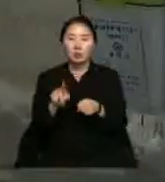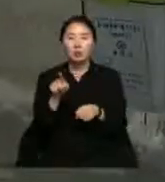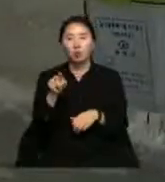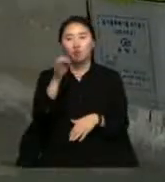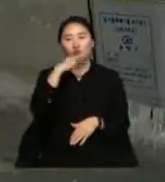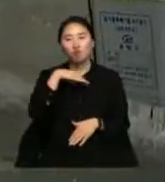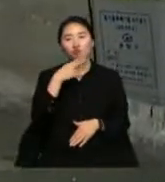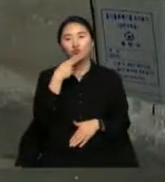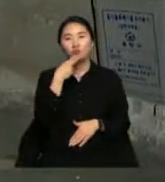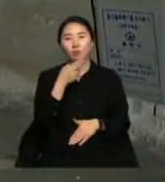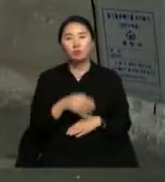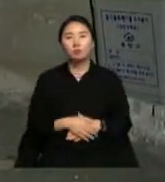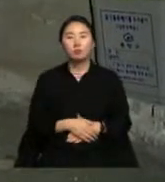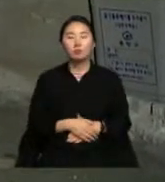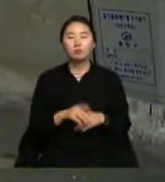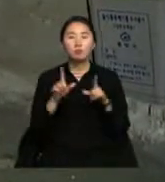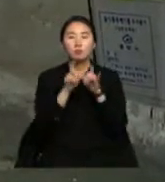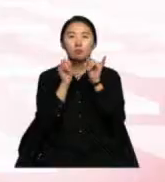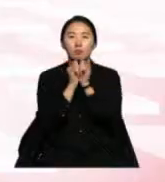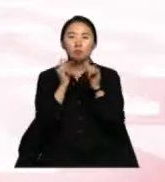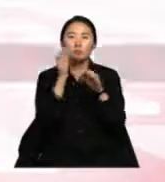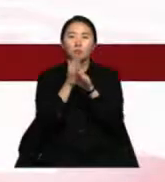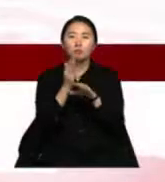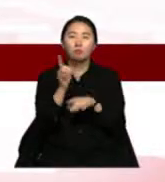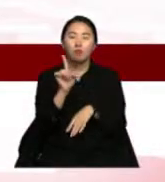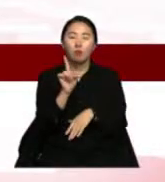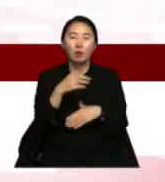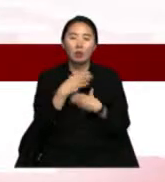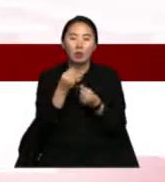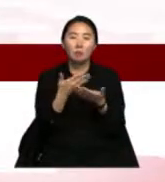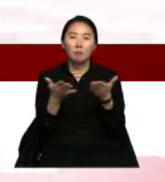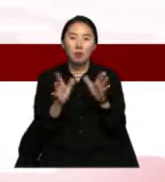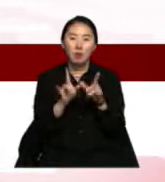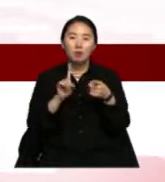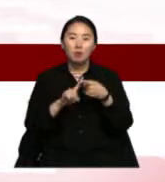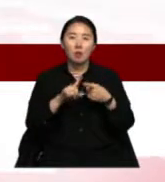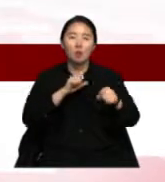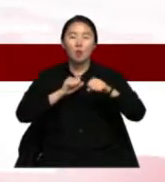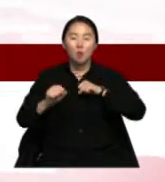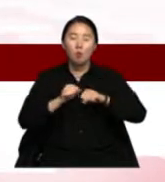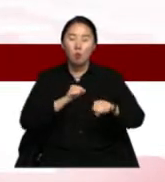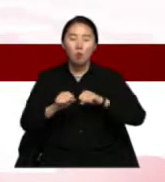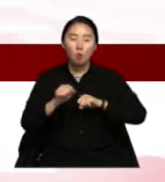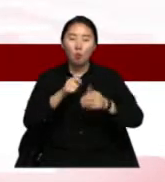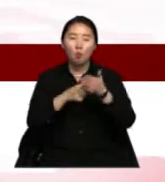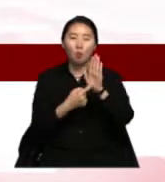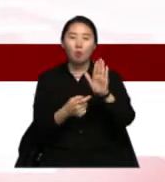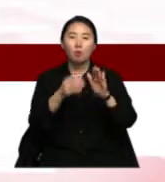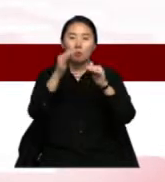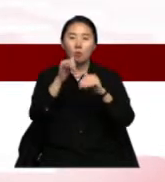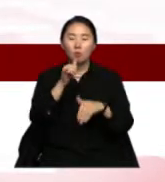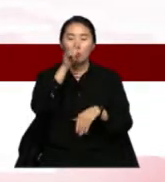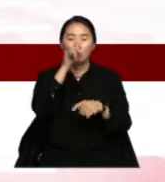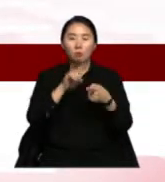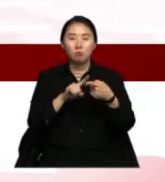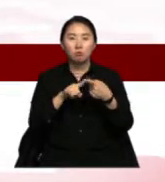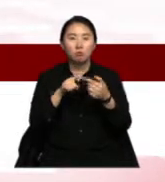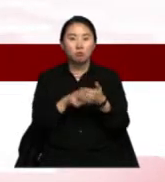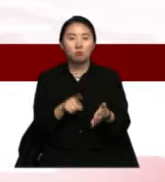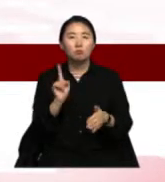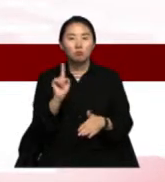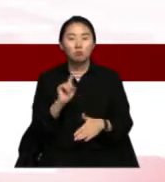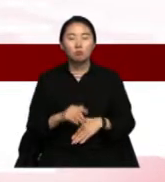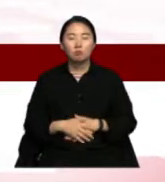역시 유명무실했습니다. 주민들 중심이 돼서 어떤 뭐 안전마을에 대한 활동을 하겠다고 이렇게 내용도 좀 있던데 그거에 대해 추진된 부분은